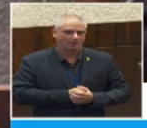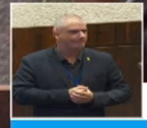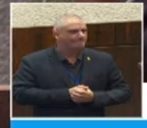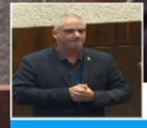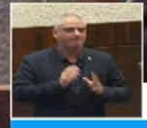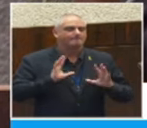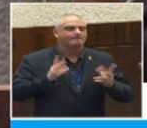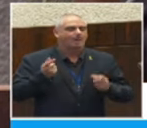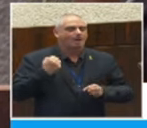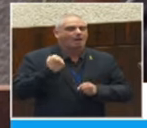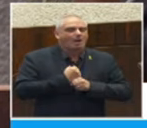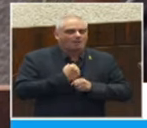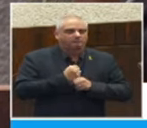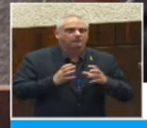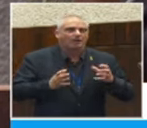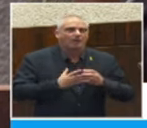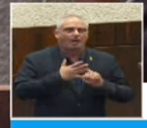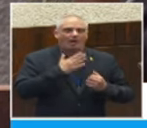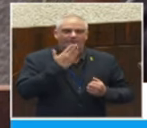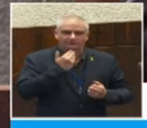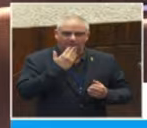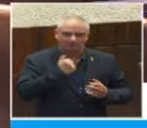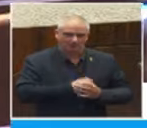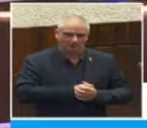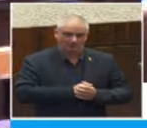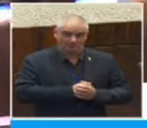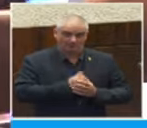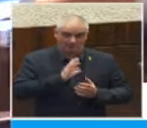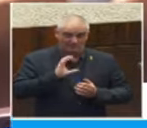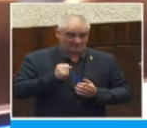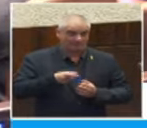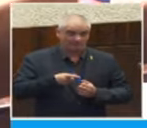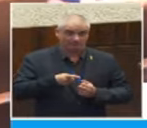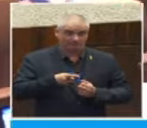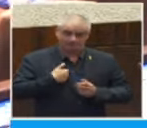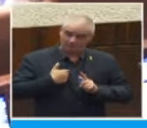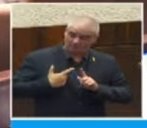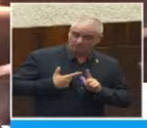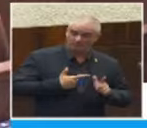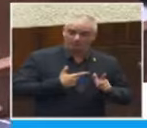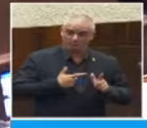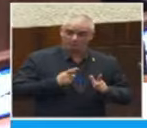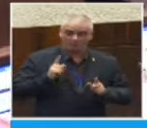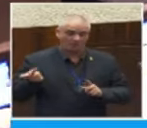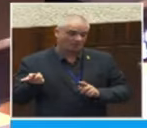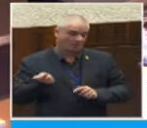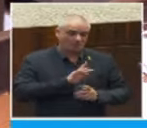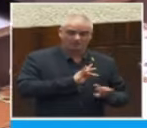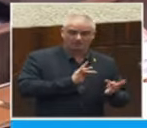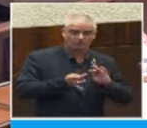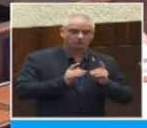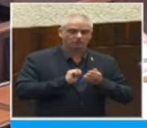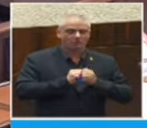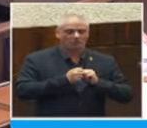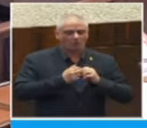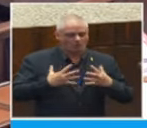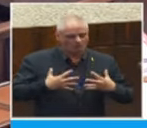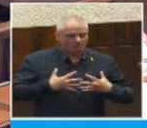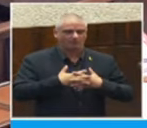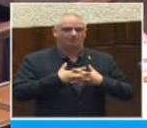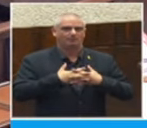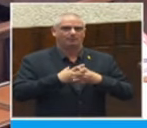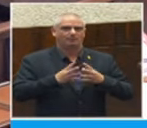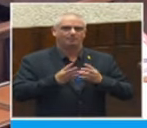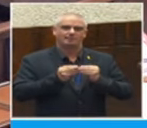עשה עם ישראל? האם נלחמו אלה באלה, או שעמדו יחד כתף